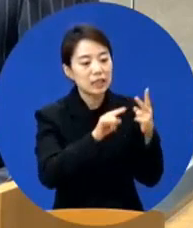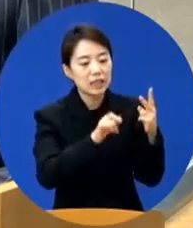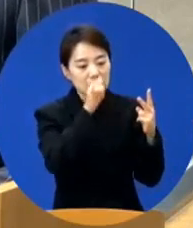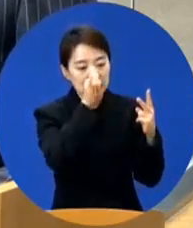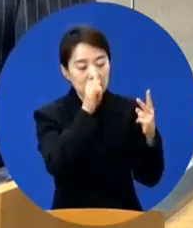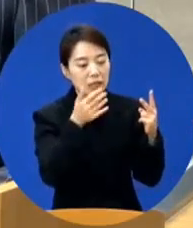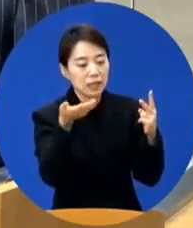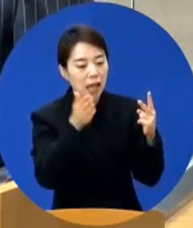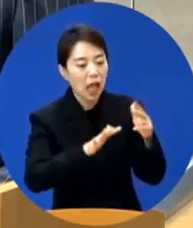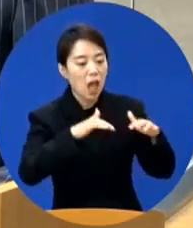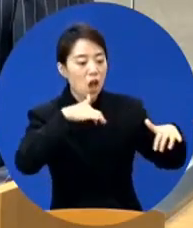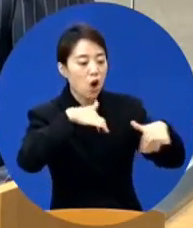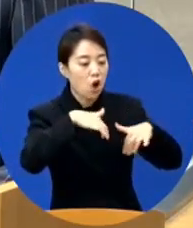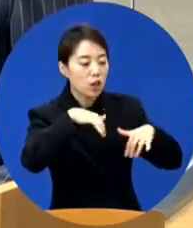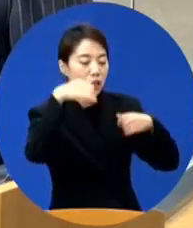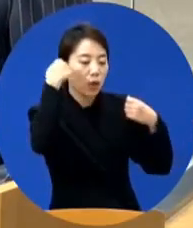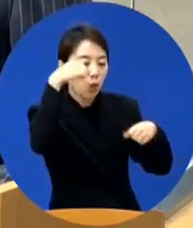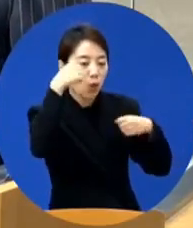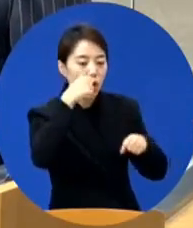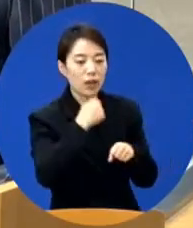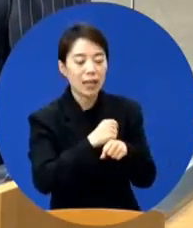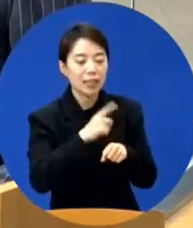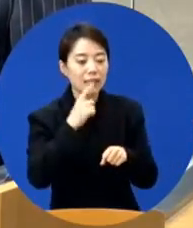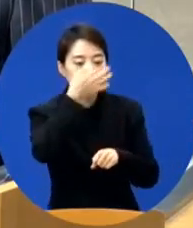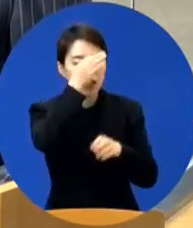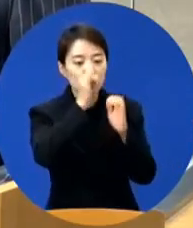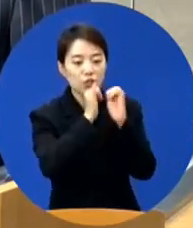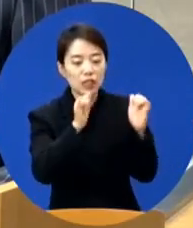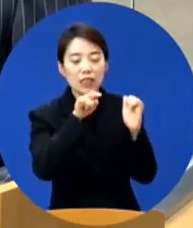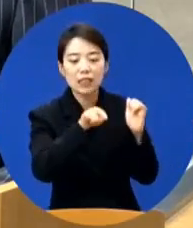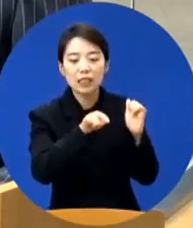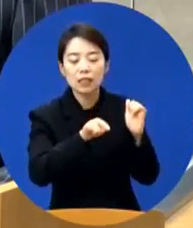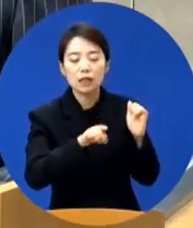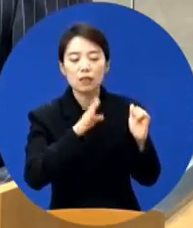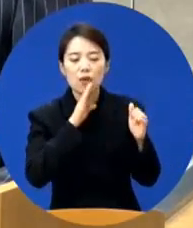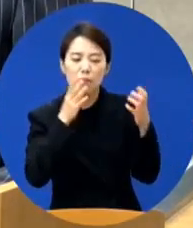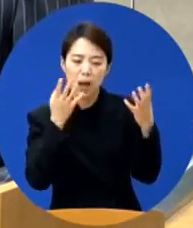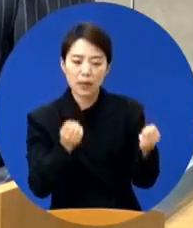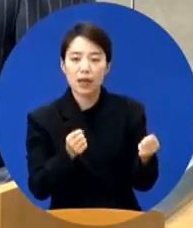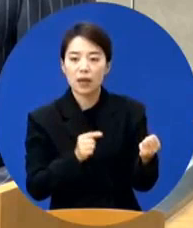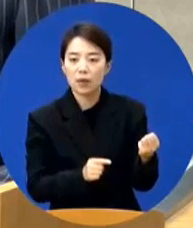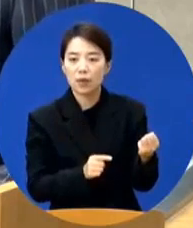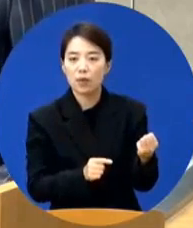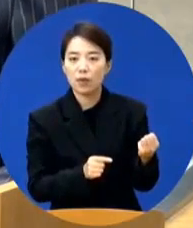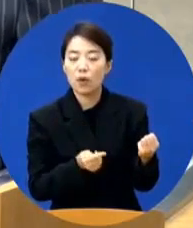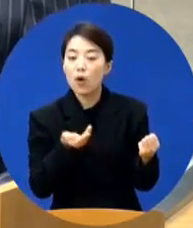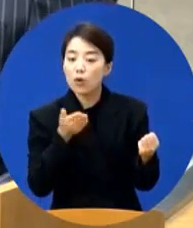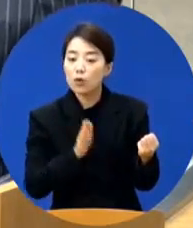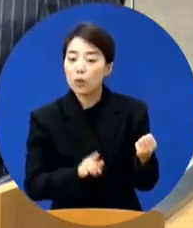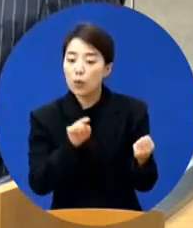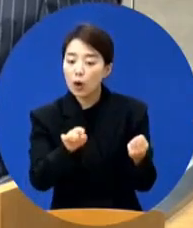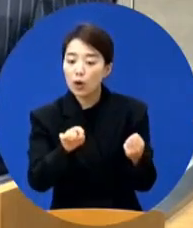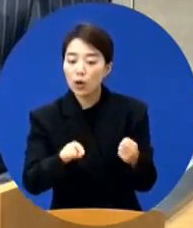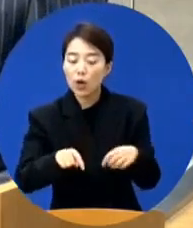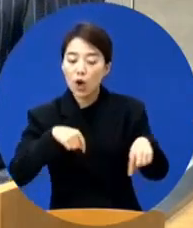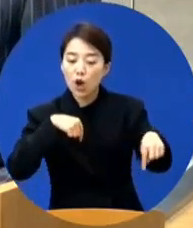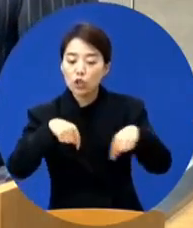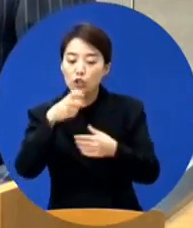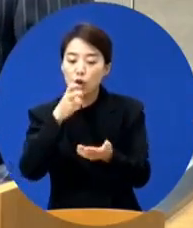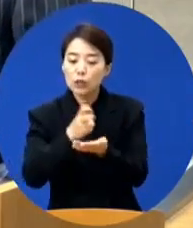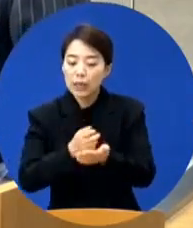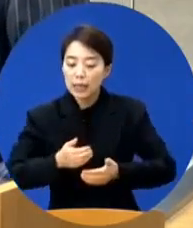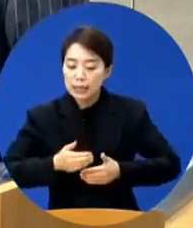거리 공연을 하는 이런 예술인들, 비등록 예술인이 사실 굉장히 많습니다. 그럼 우리가 어떤 정책을 추구하고